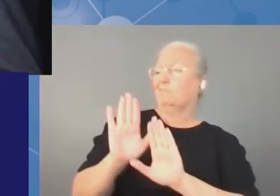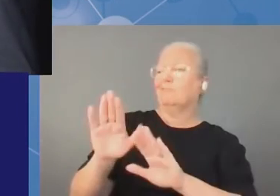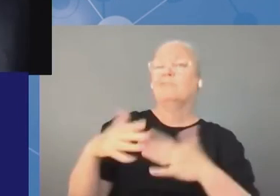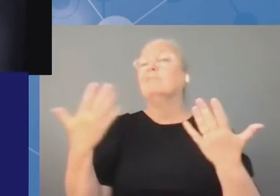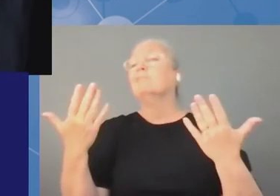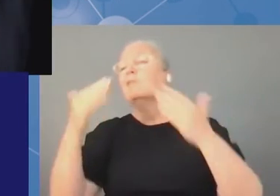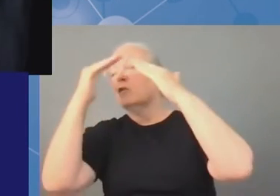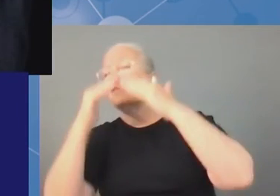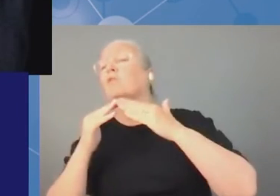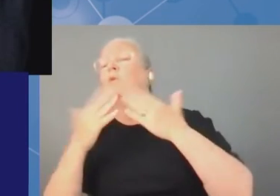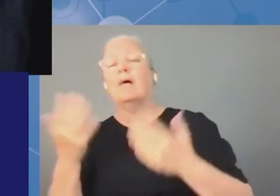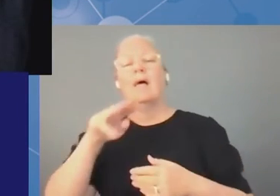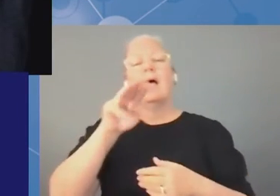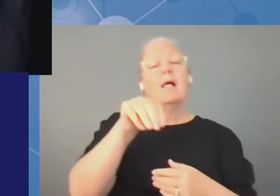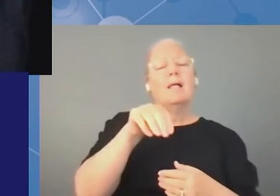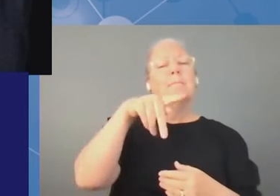То есть у нас